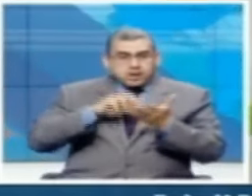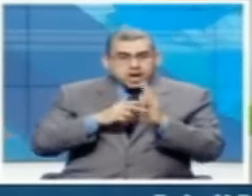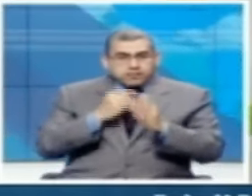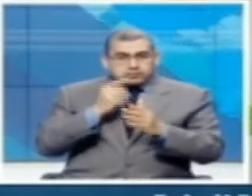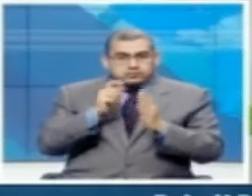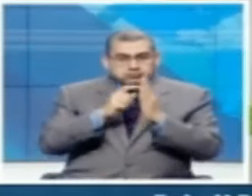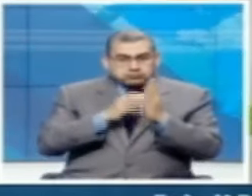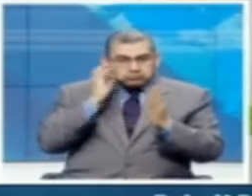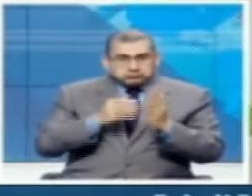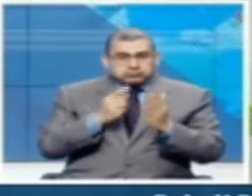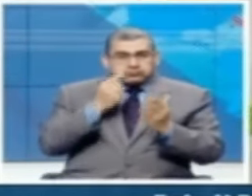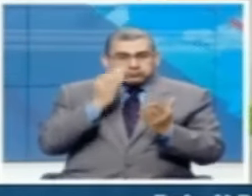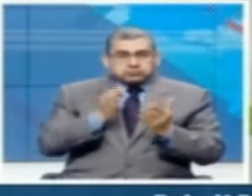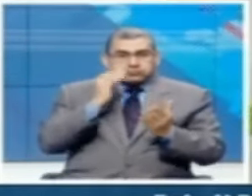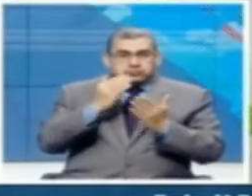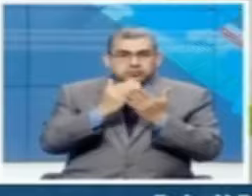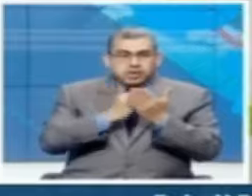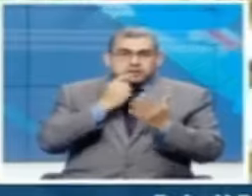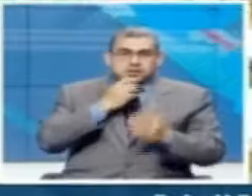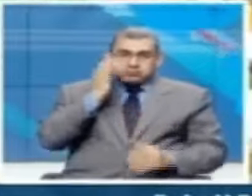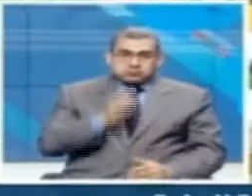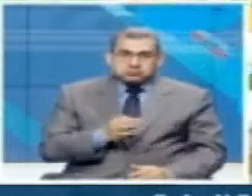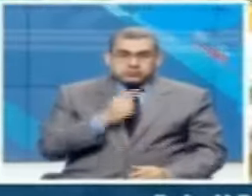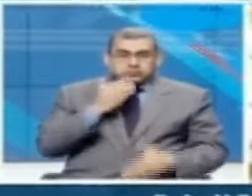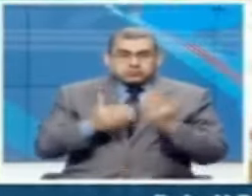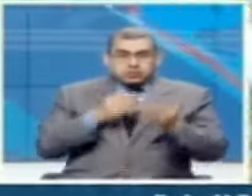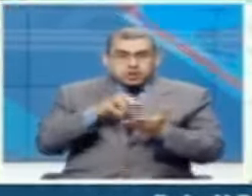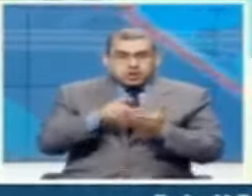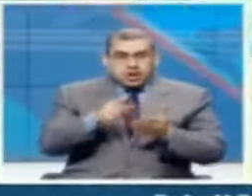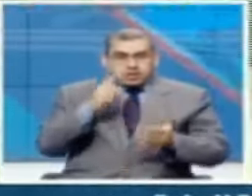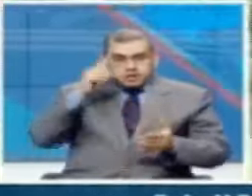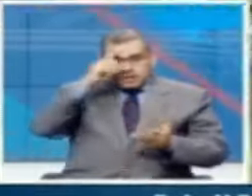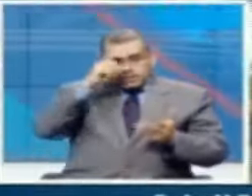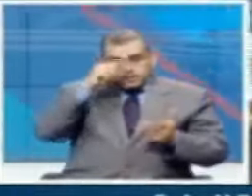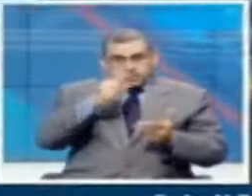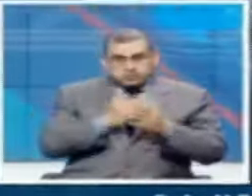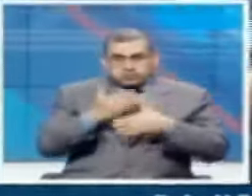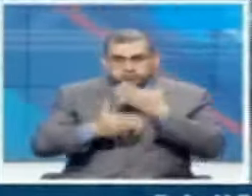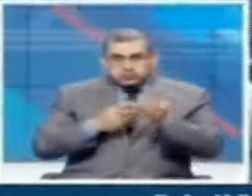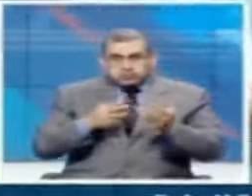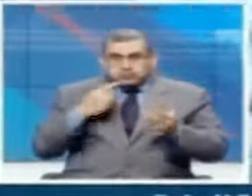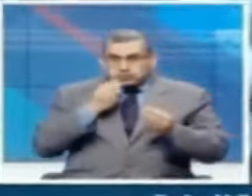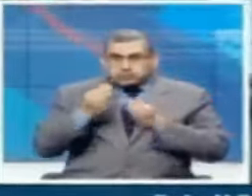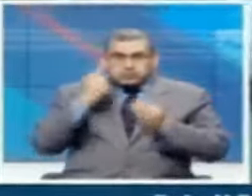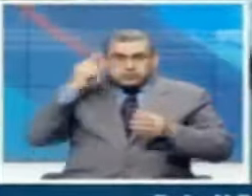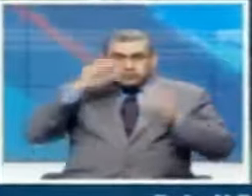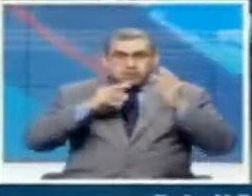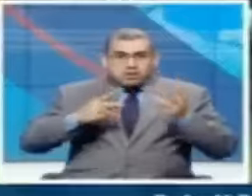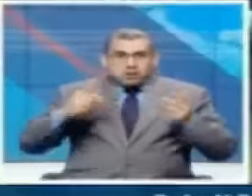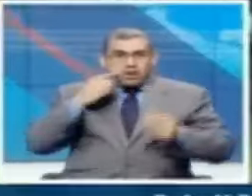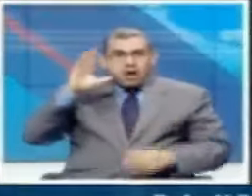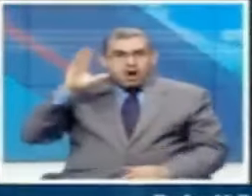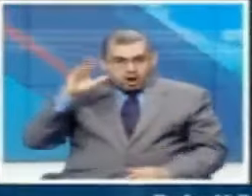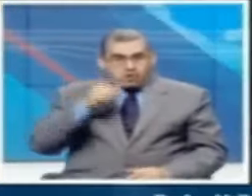بطريقه منظمه الى اقصى حد ممكن قضيه شائكه تعددت وتضاربت حولها الاراء بين مؤيد